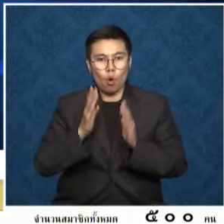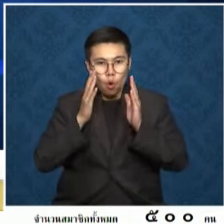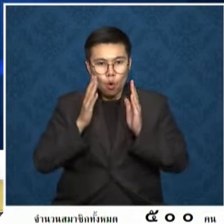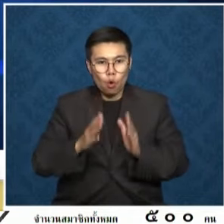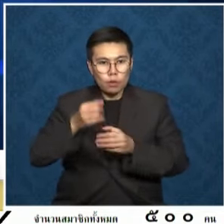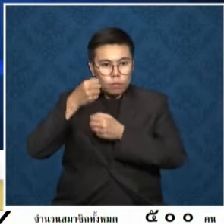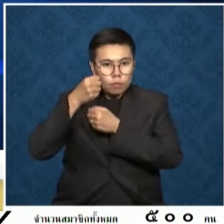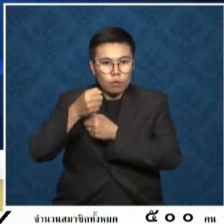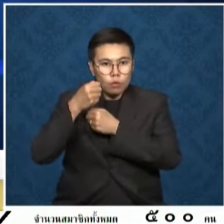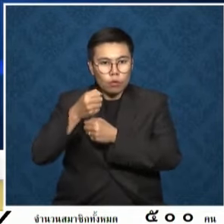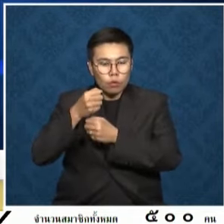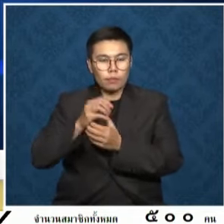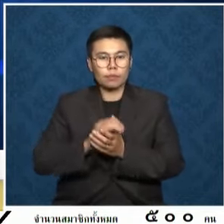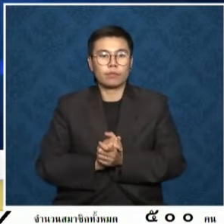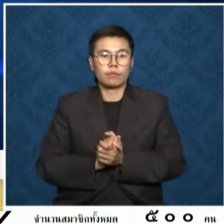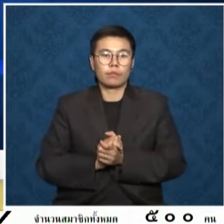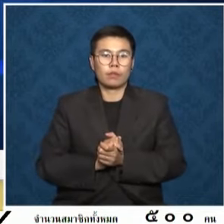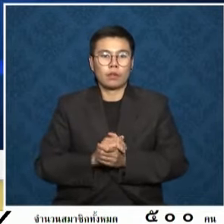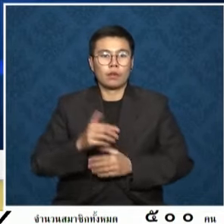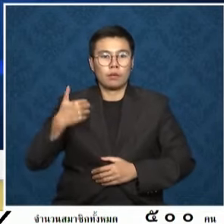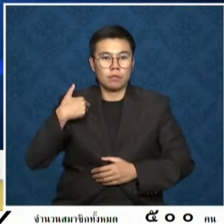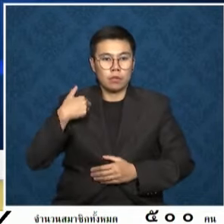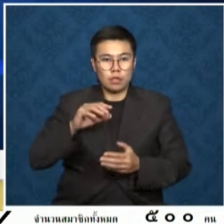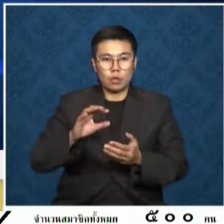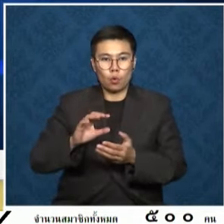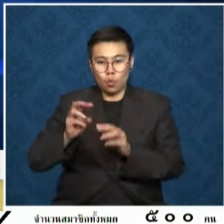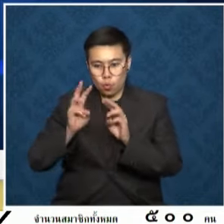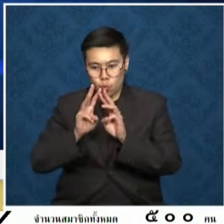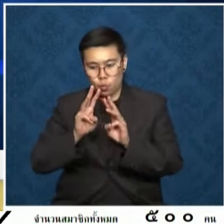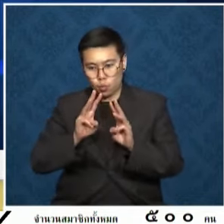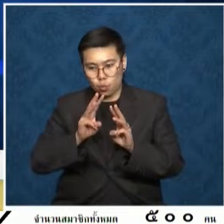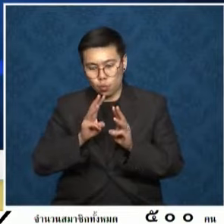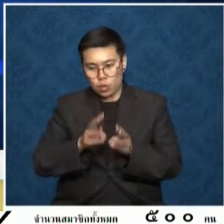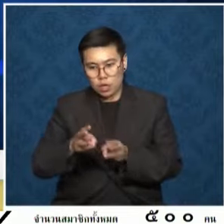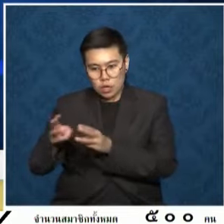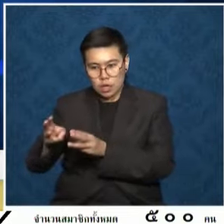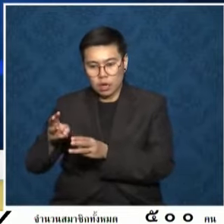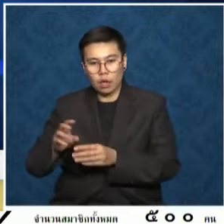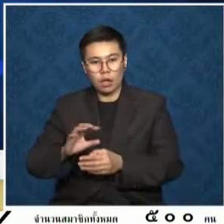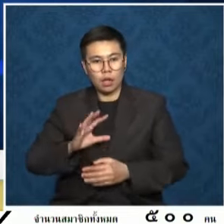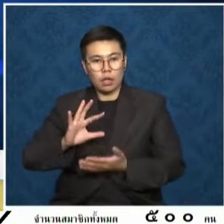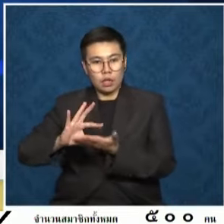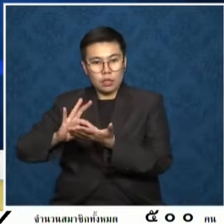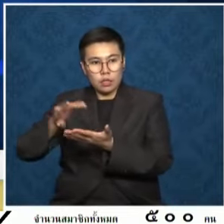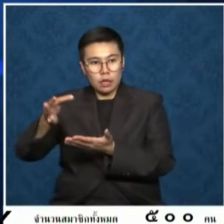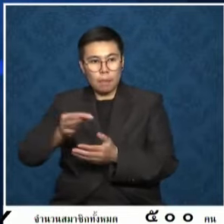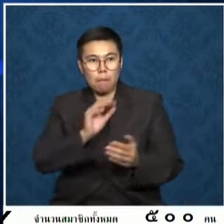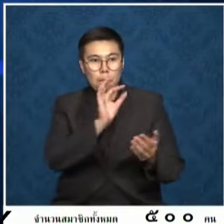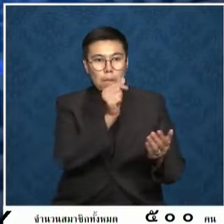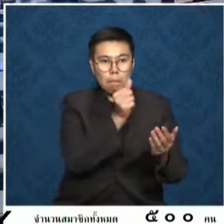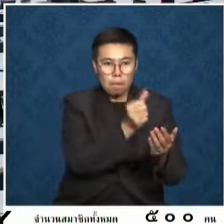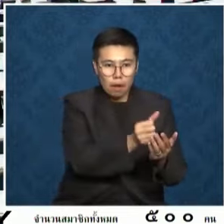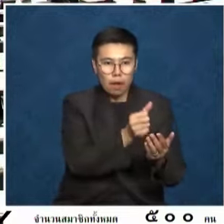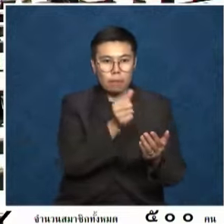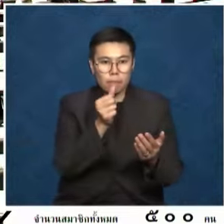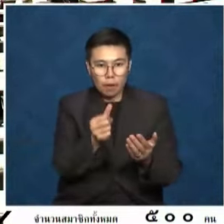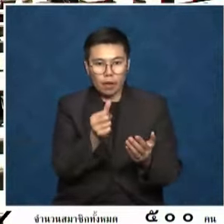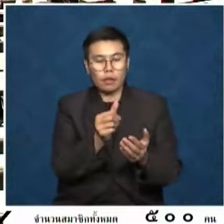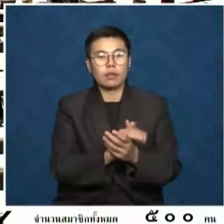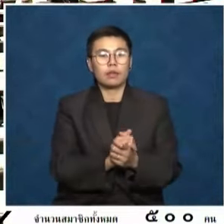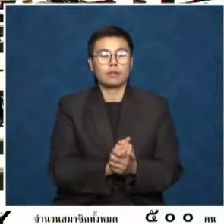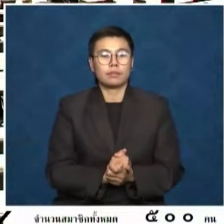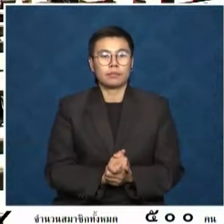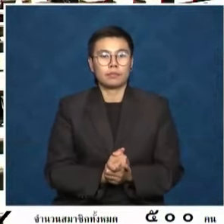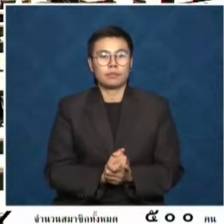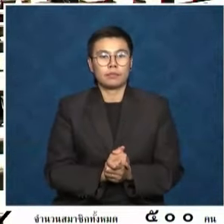งค์ผ่านการถามด้วยสติ๊กเกอร์กลายเป็นต้องใช้วิธีการอื่นเพื่อทำให้ประเด็นของพวกเขาถูกสนใจ ครับขออนุญา